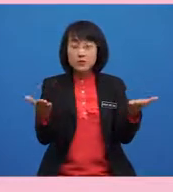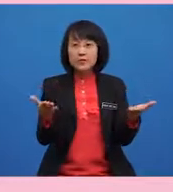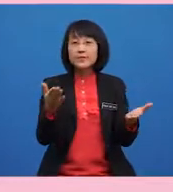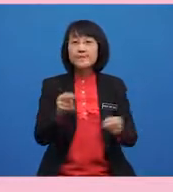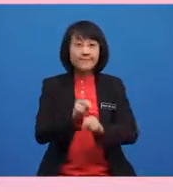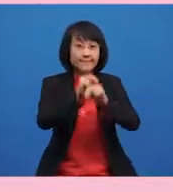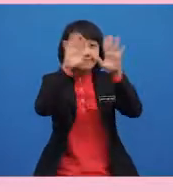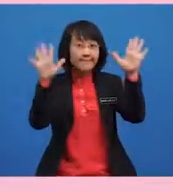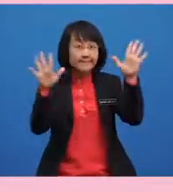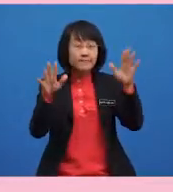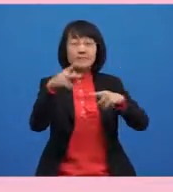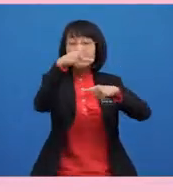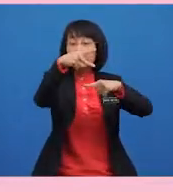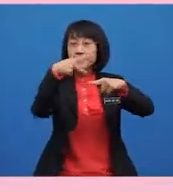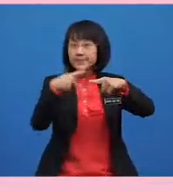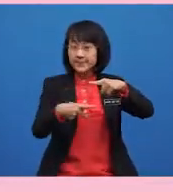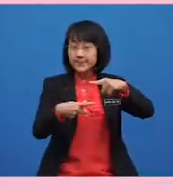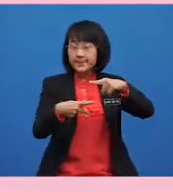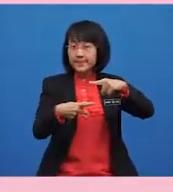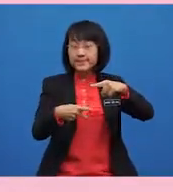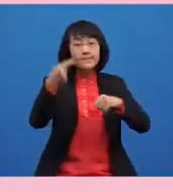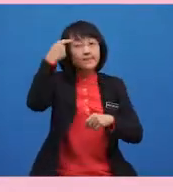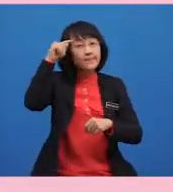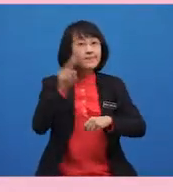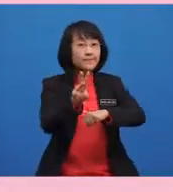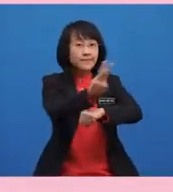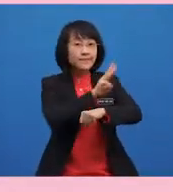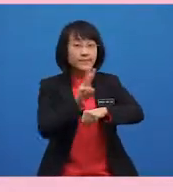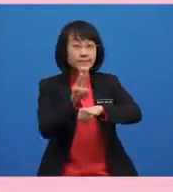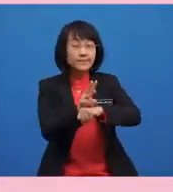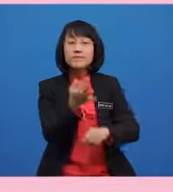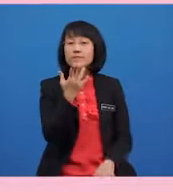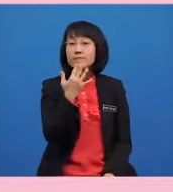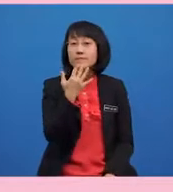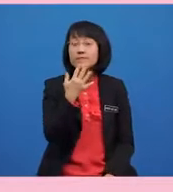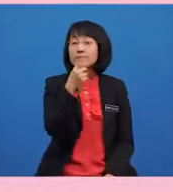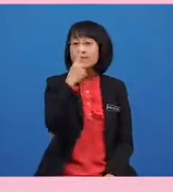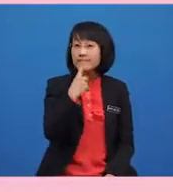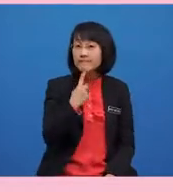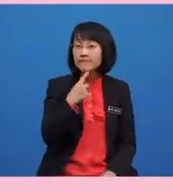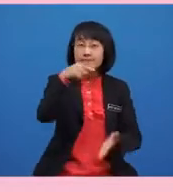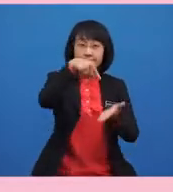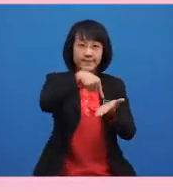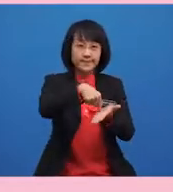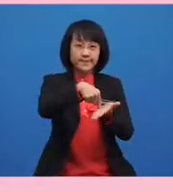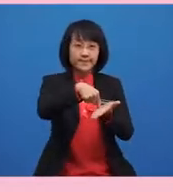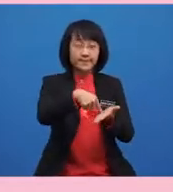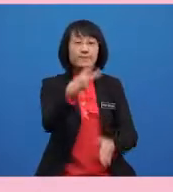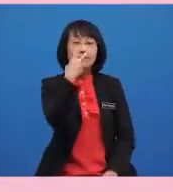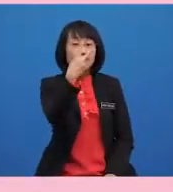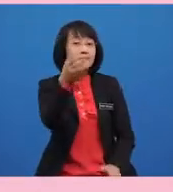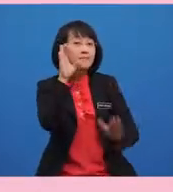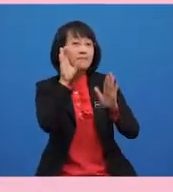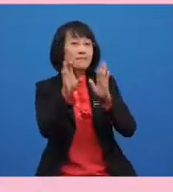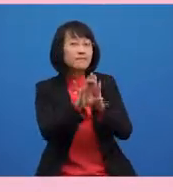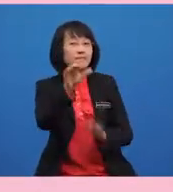kamu nyatakan pecahan bagi kawasan yang berwarna merah ini.